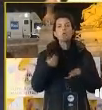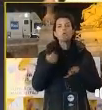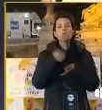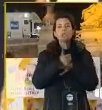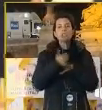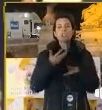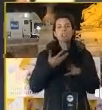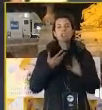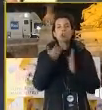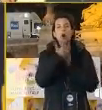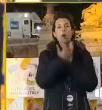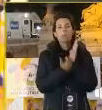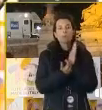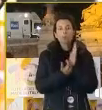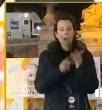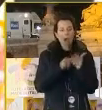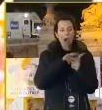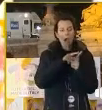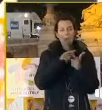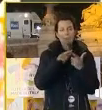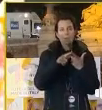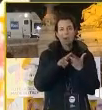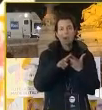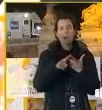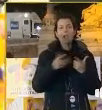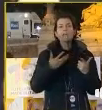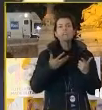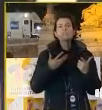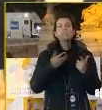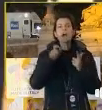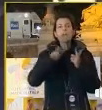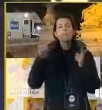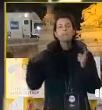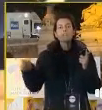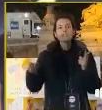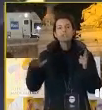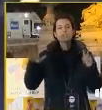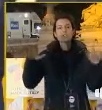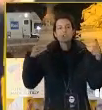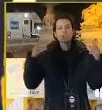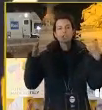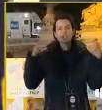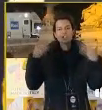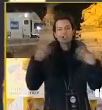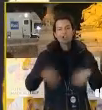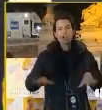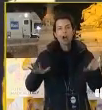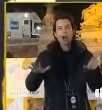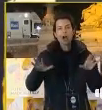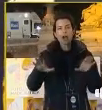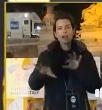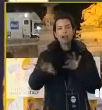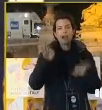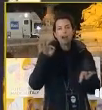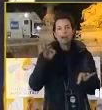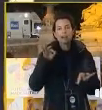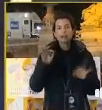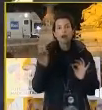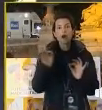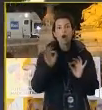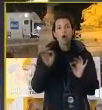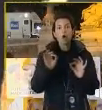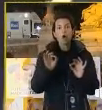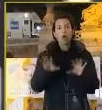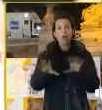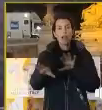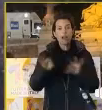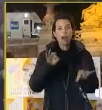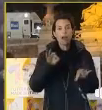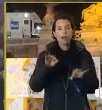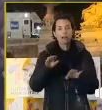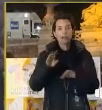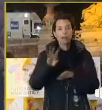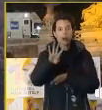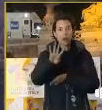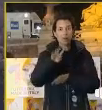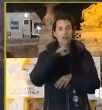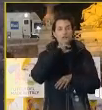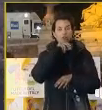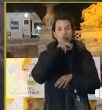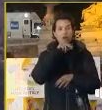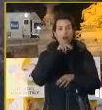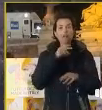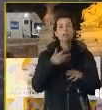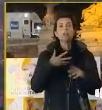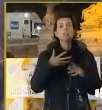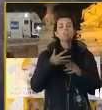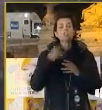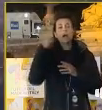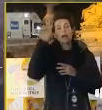programma, abbiamo della gente che è già eletta, che sta per essere eletta. Abbiamo le idee, un'ideologia.